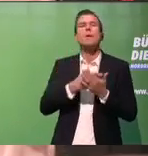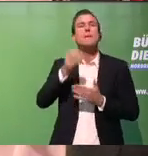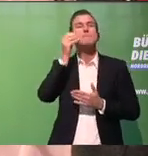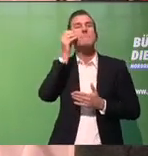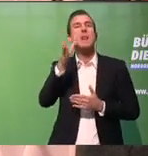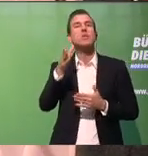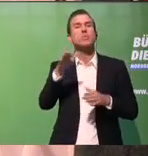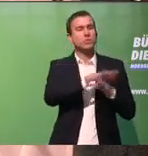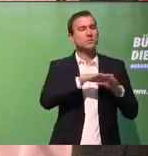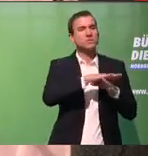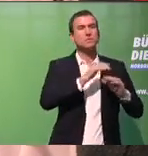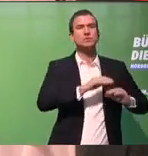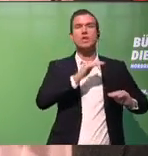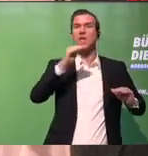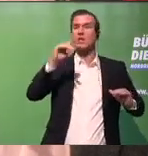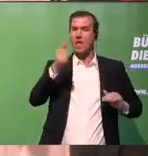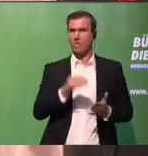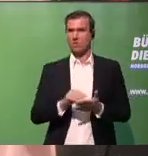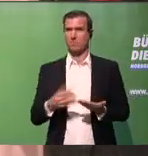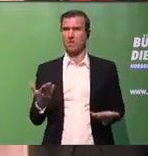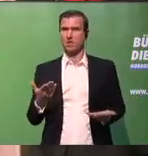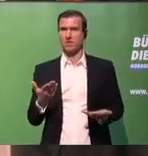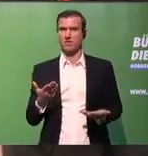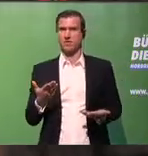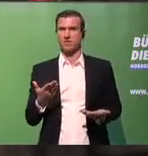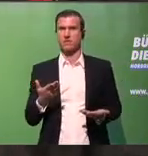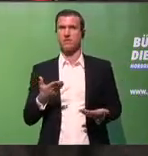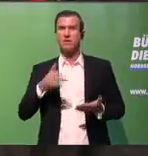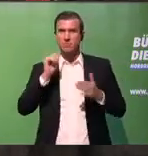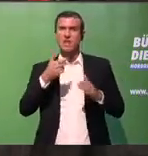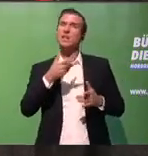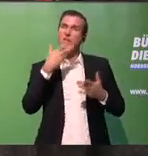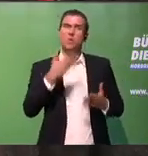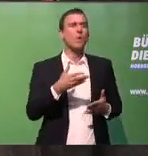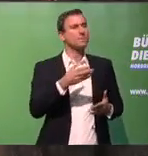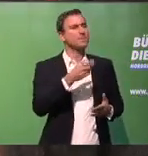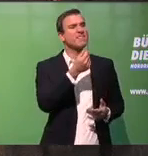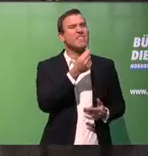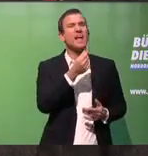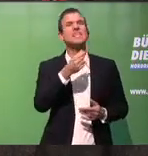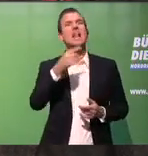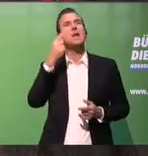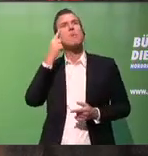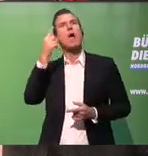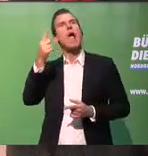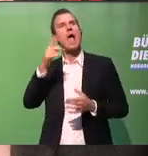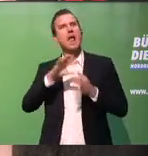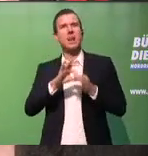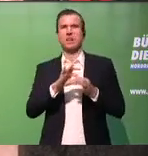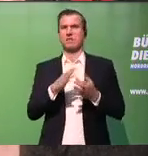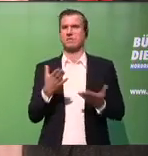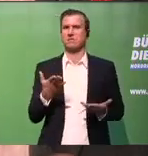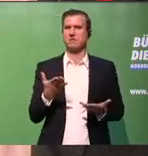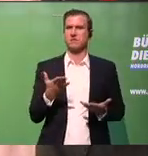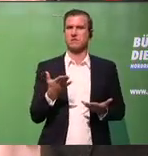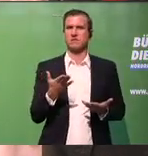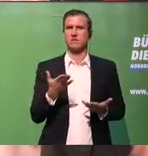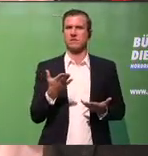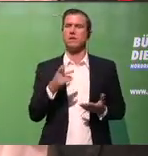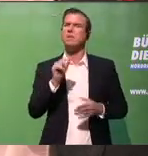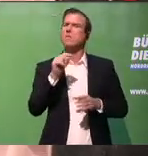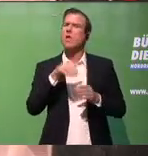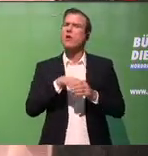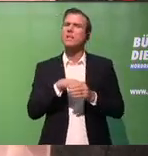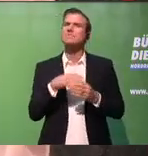Bildungsbürgerschichten. Wir haben es mit Armut im finanziellen, geistigen und moralischen Sinne zu tun. Das heißt,